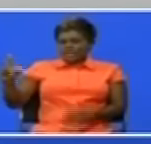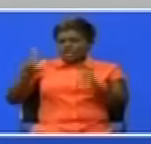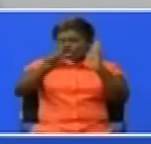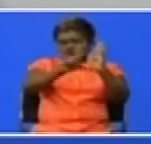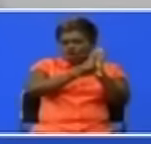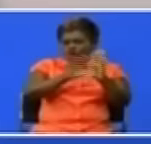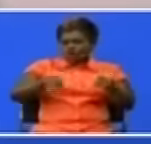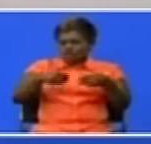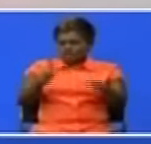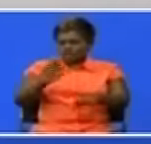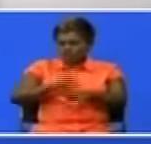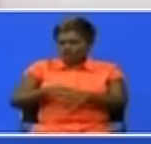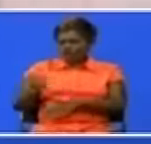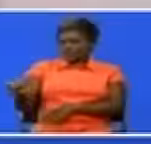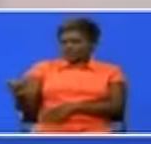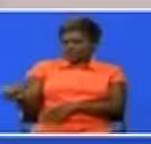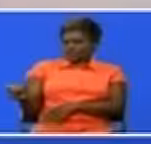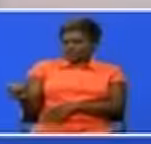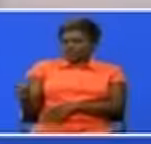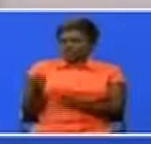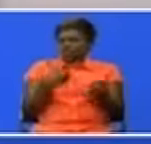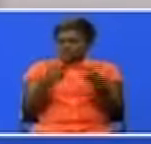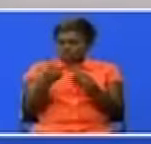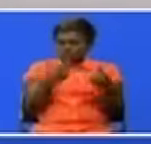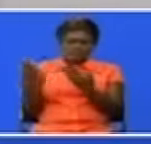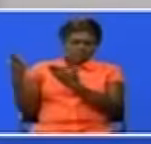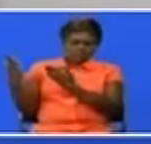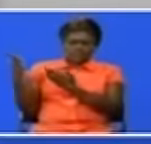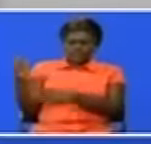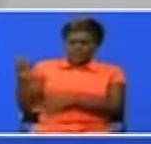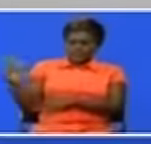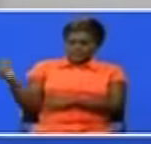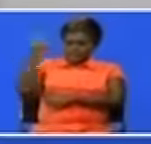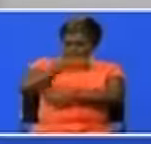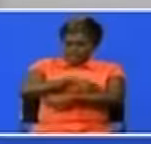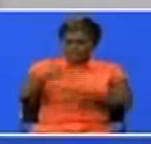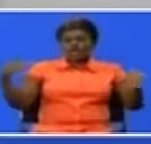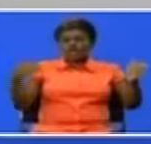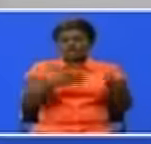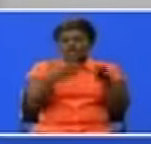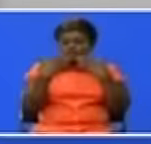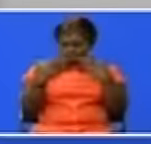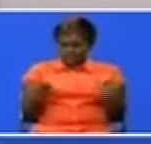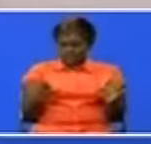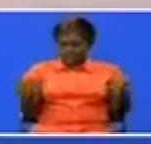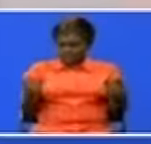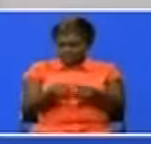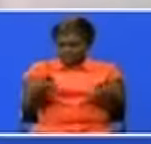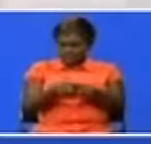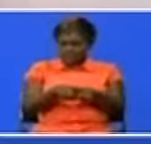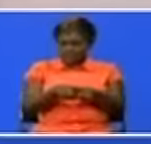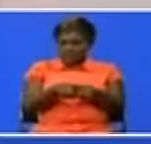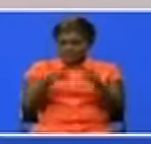kuendeshwa kwa vipindi katika redio na runinga, mazungumzo kama hayo mchana sasa yamepigwa marufuku. Kulingana na mwongozo huu ambao